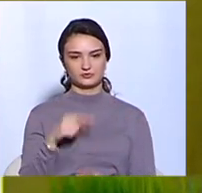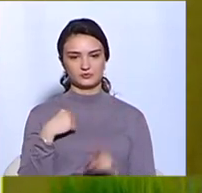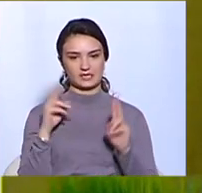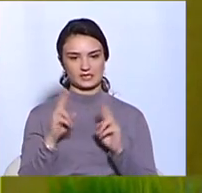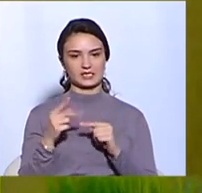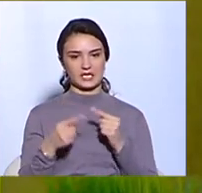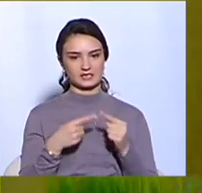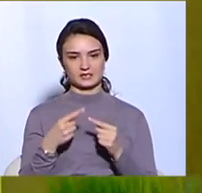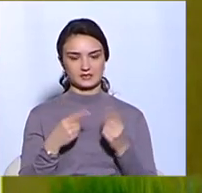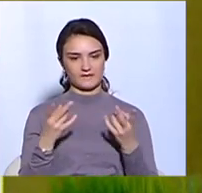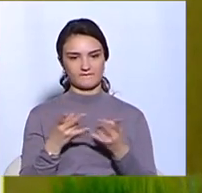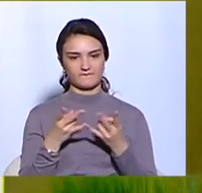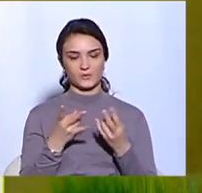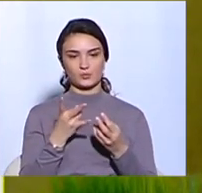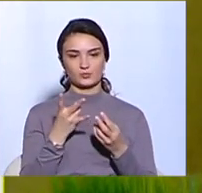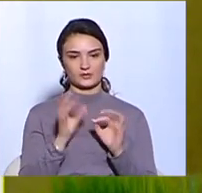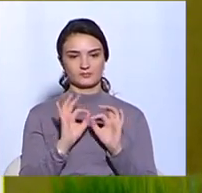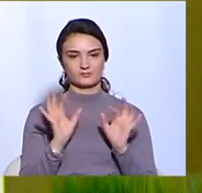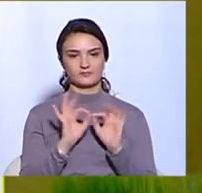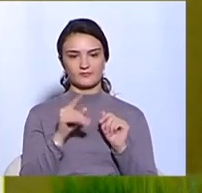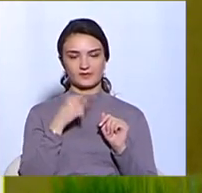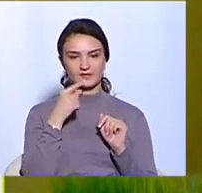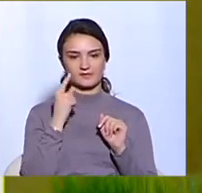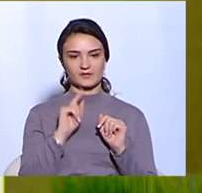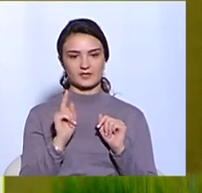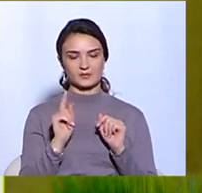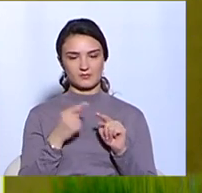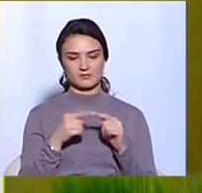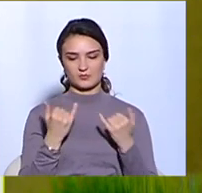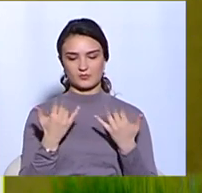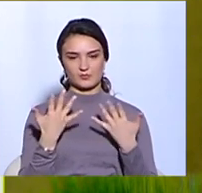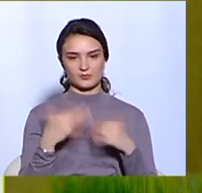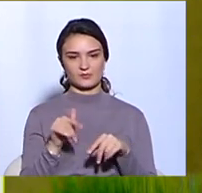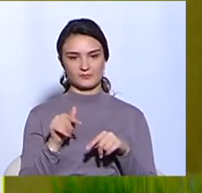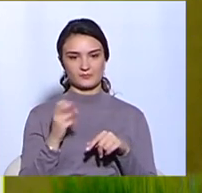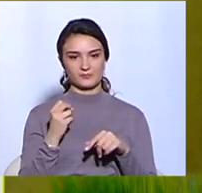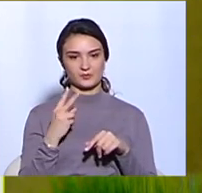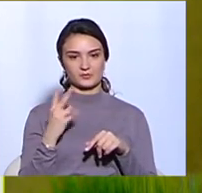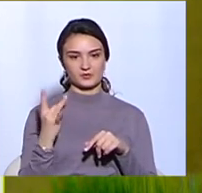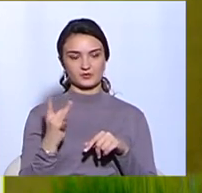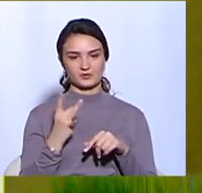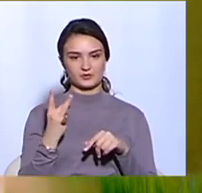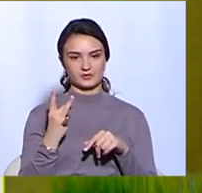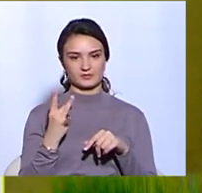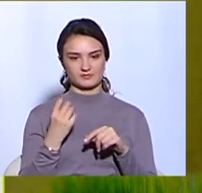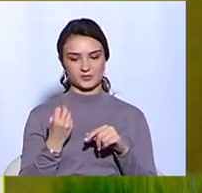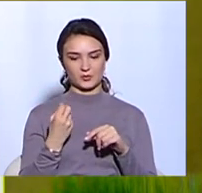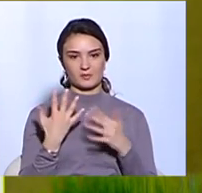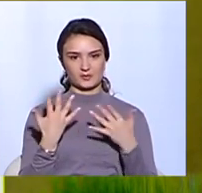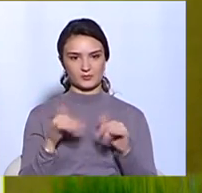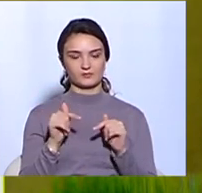ტრადიცია და უნდა გავამხილო, რომ აგერ უკვე 12 ჯერ ქალბატონი მე-12-ად